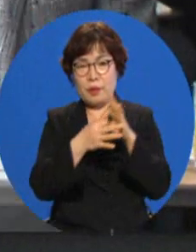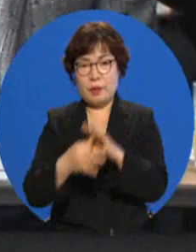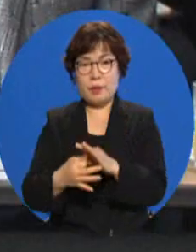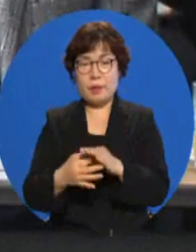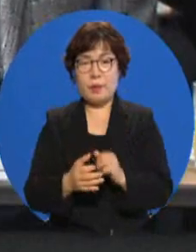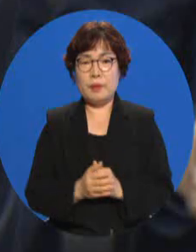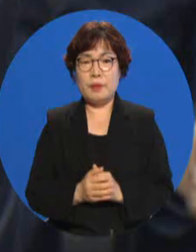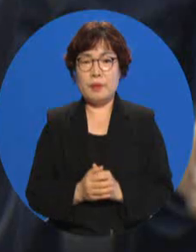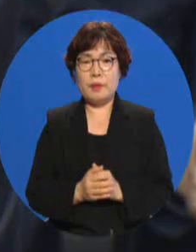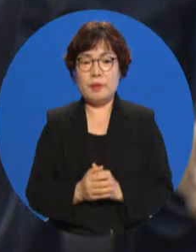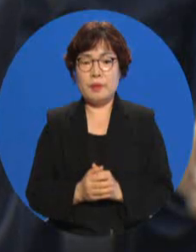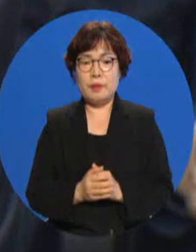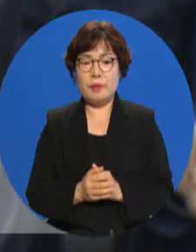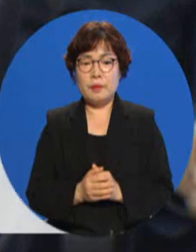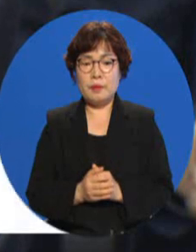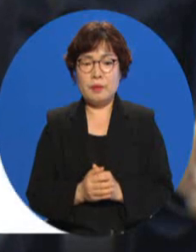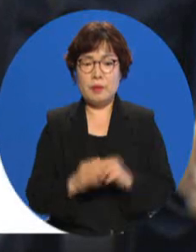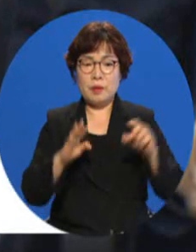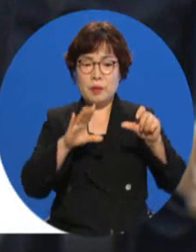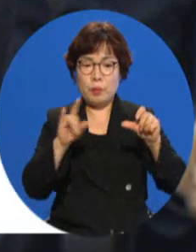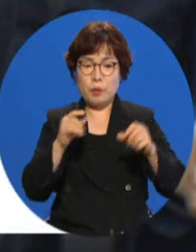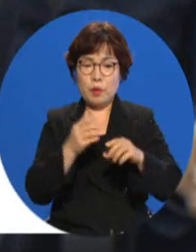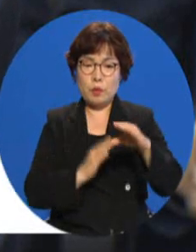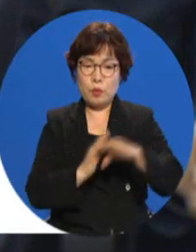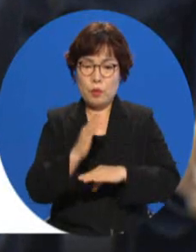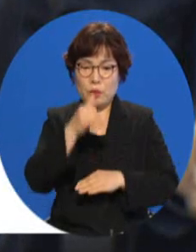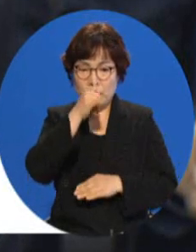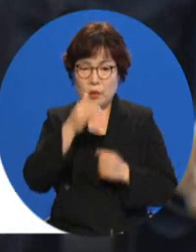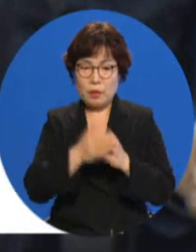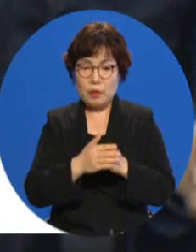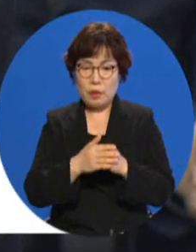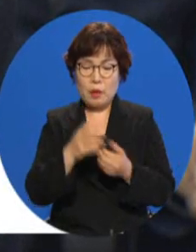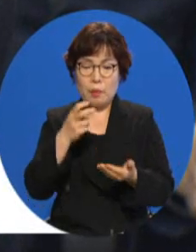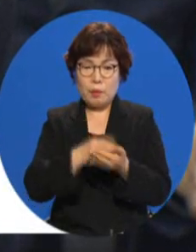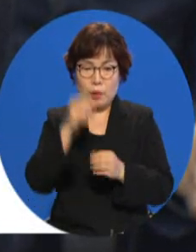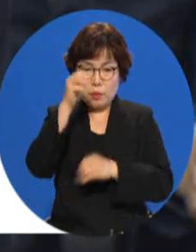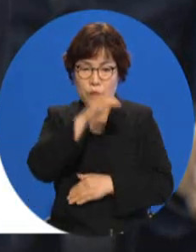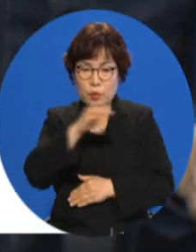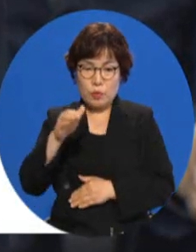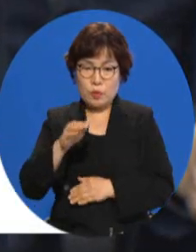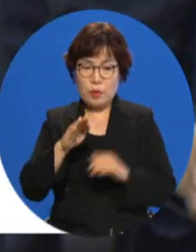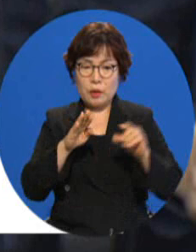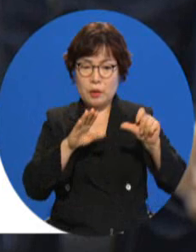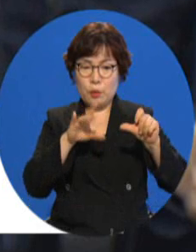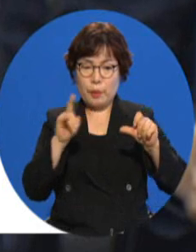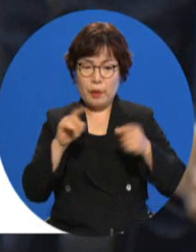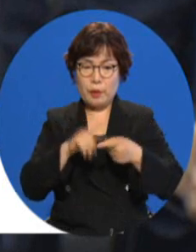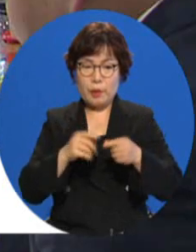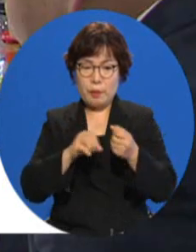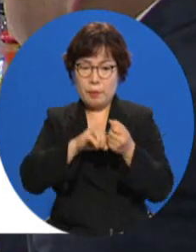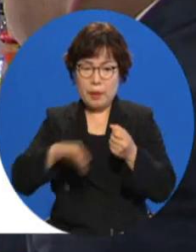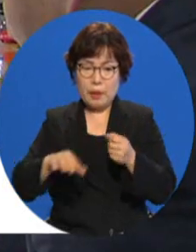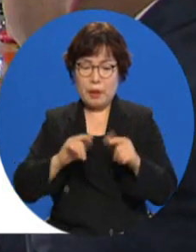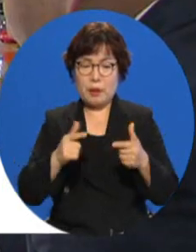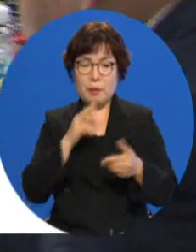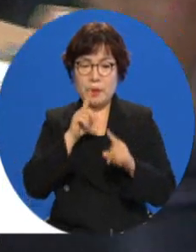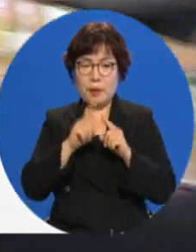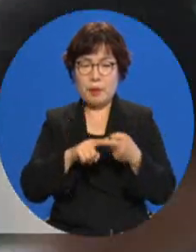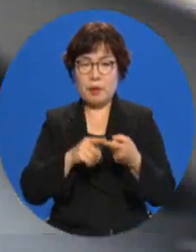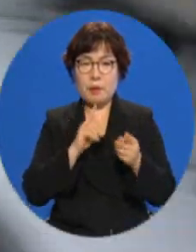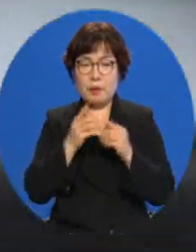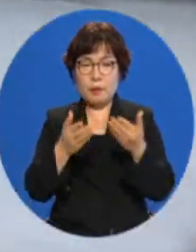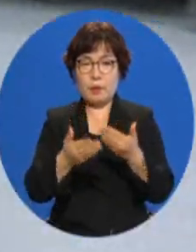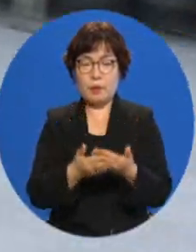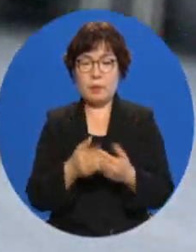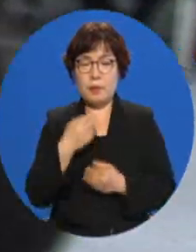급급했습니다. 15대까지도 초과된 게 있었다는 얘기지 법적인 유죄 시범을 배출한 게 아니라는 말씀이죠. 그동안